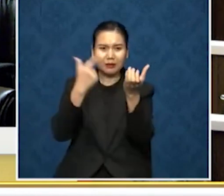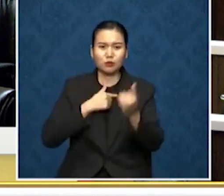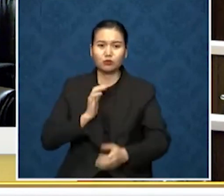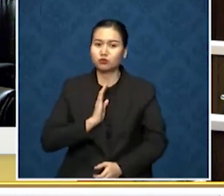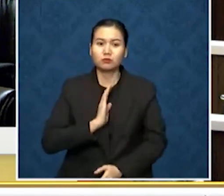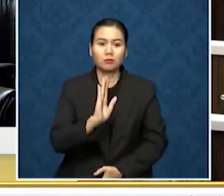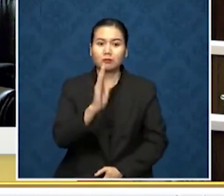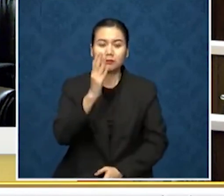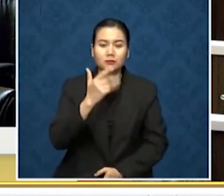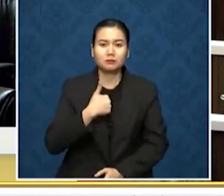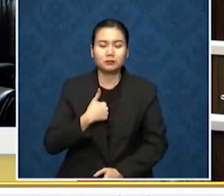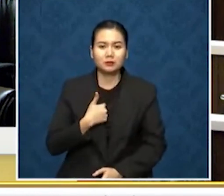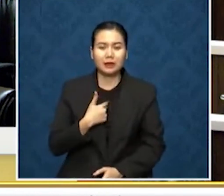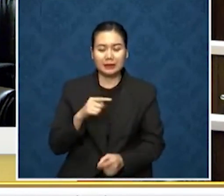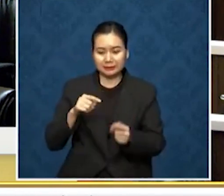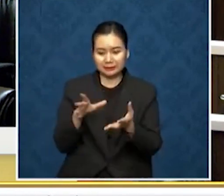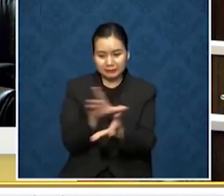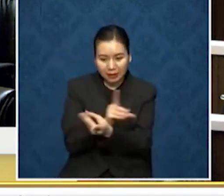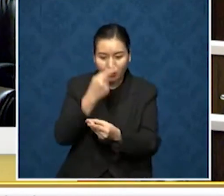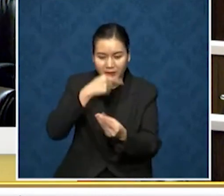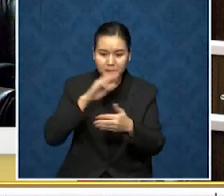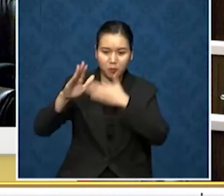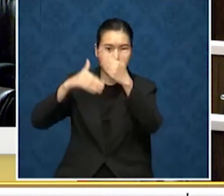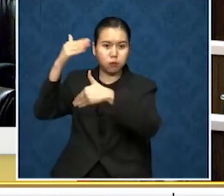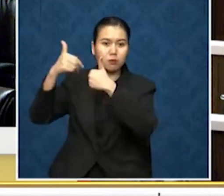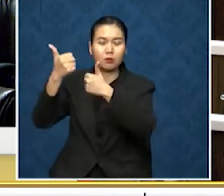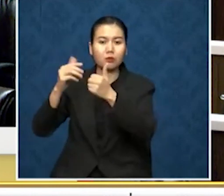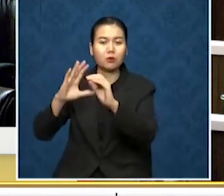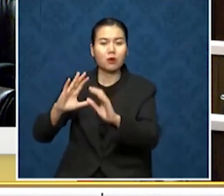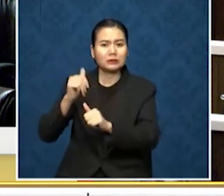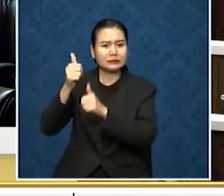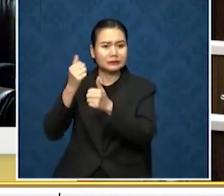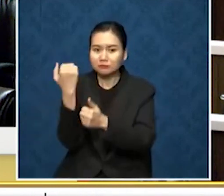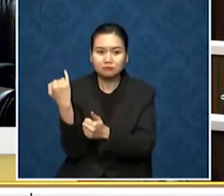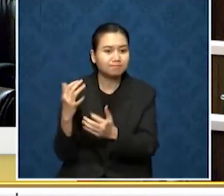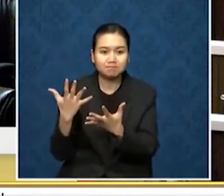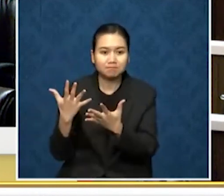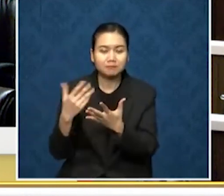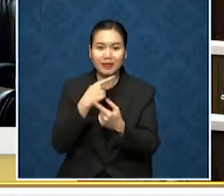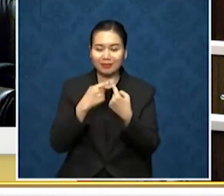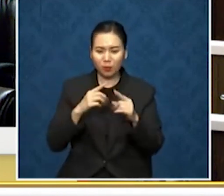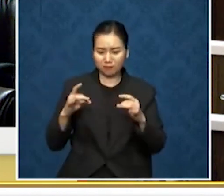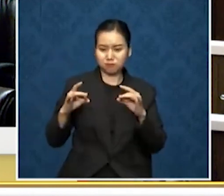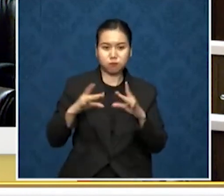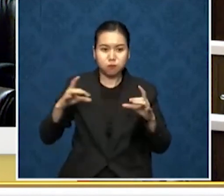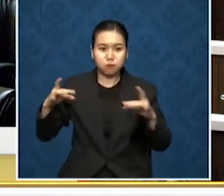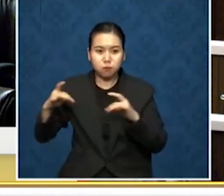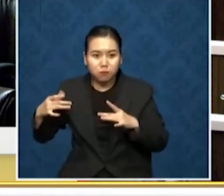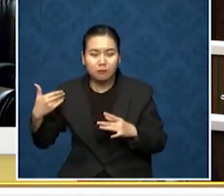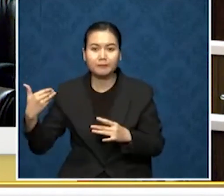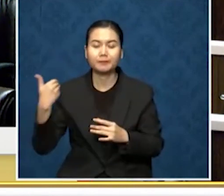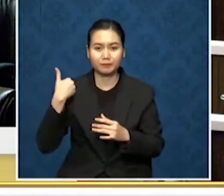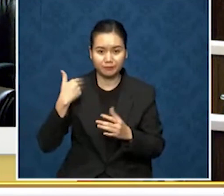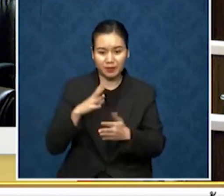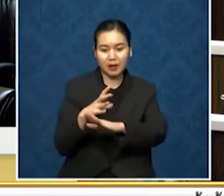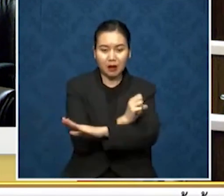ธรรมและไม่ได้ทำให้สังคมไทยเดินหน้าไปสู่ความสงบแต่กลับเป็นหนึ่งในต้นเหตุของความขัดแย้งทางการเมืองที่